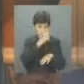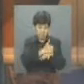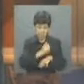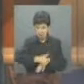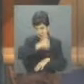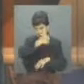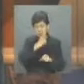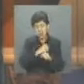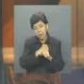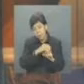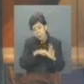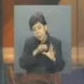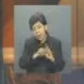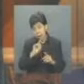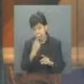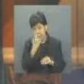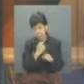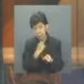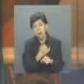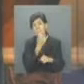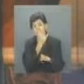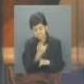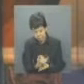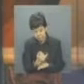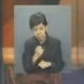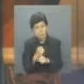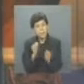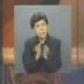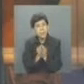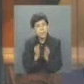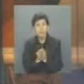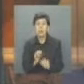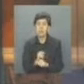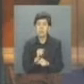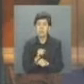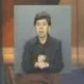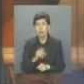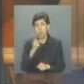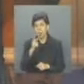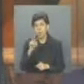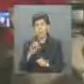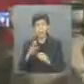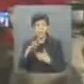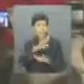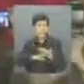ในการลงคะแนน2รัฐแรกพ่ายแพ้ในการลงคะแนนที่รัฐเซาท์คาโรไลนาติดตามในรอบโลกวันนี้ค่ะ